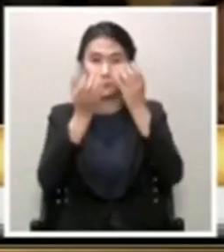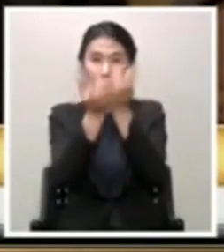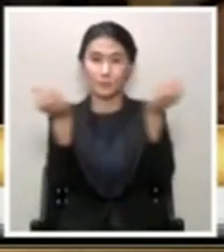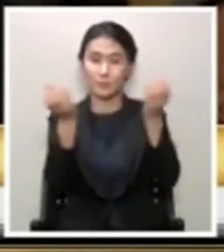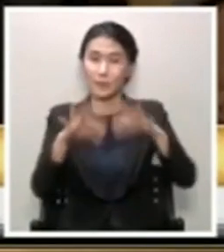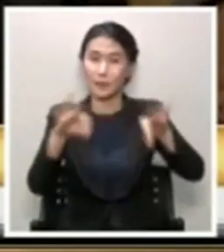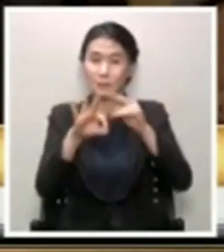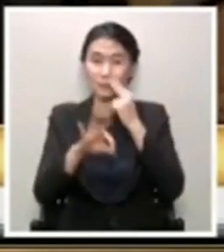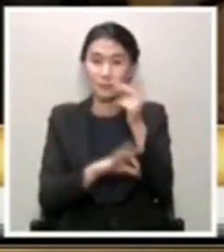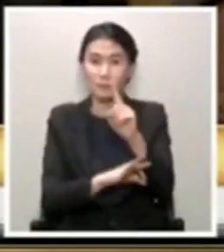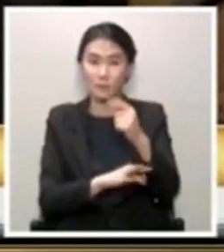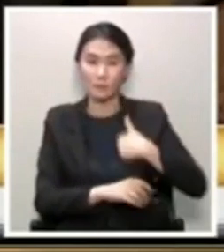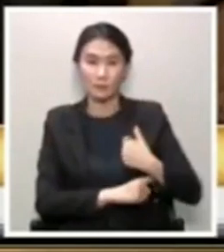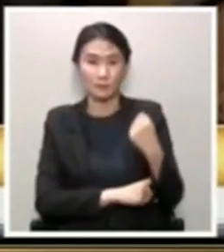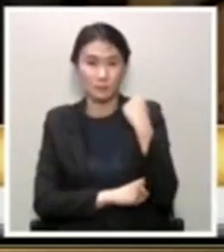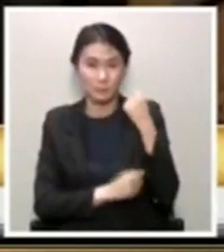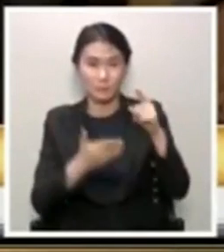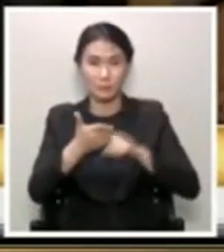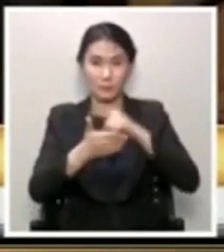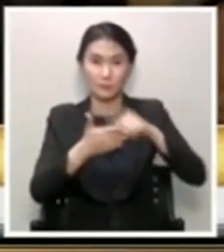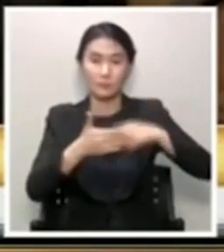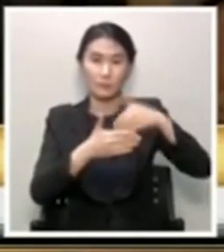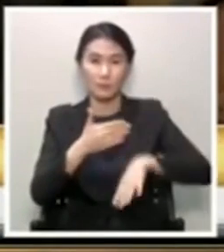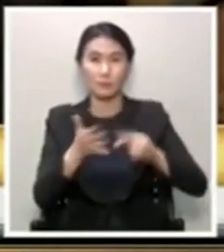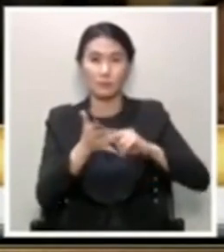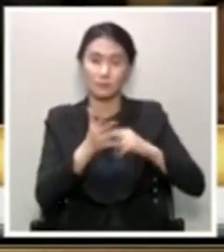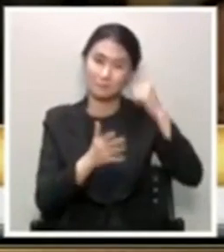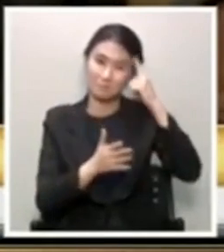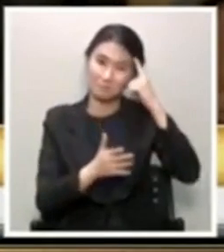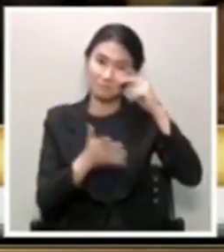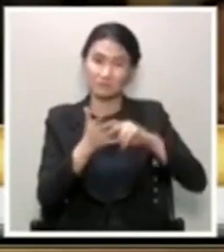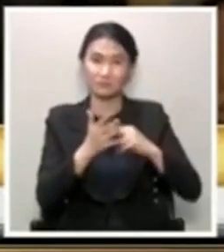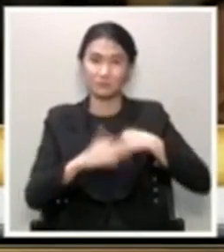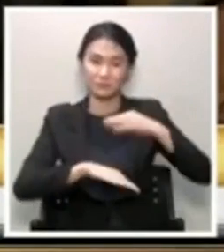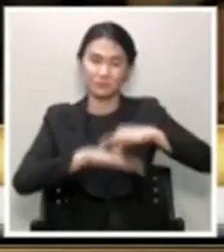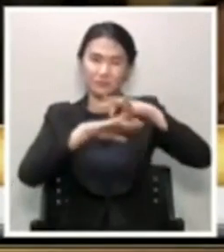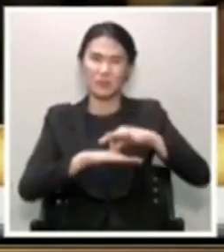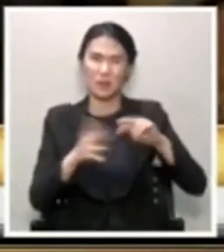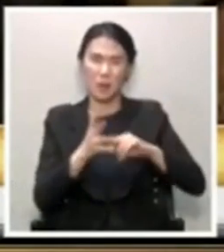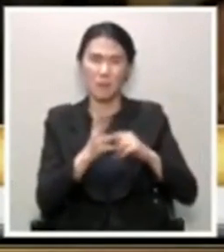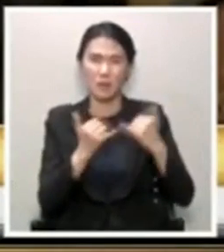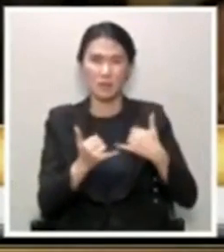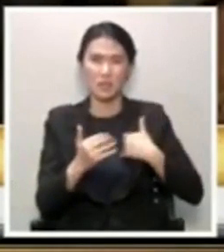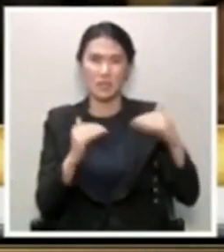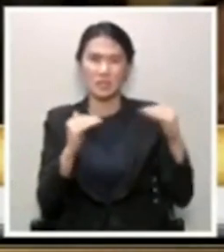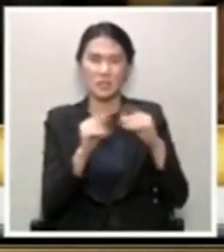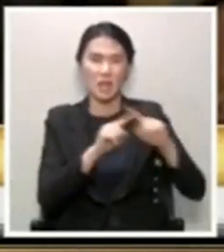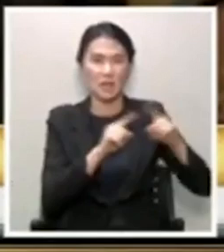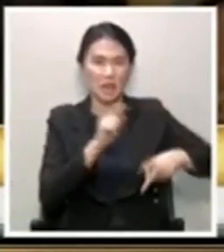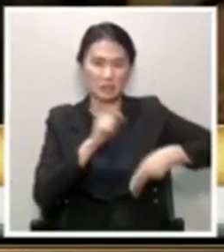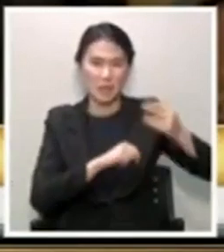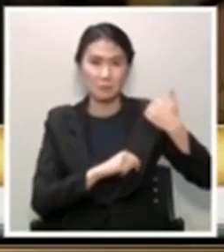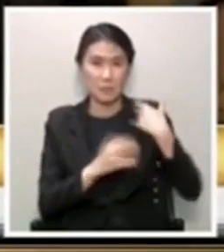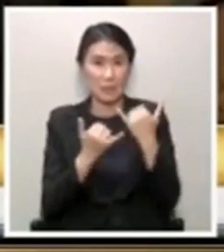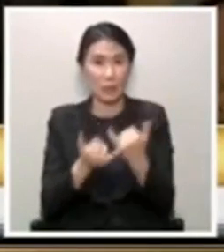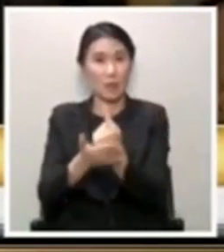ครับอํานาจจากการเลือกตั้งมีน้อยกว่าอํานาจจากการแต่งตั้งเราค่อยๆถูกริดรอนไปเรื่อยๆทั้งๆที่เราเป็นผู้แทนราษฎรมาจ